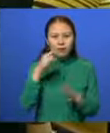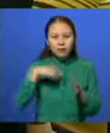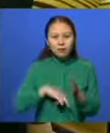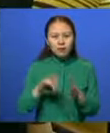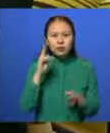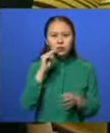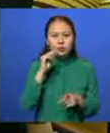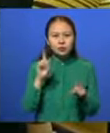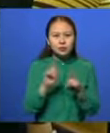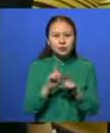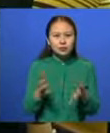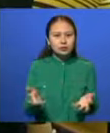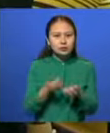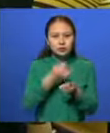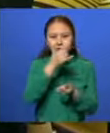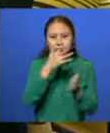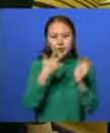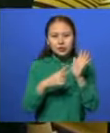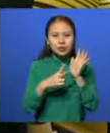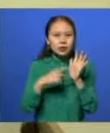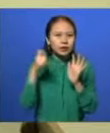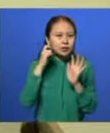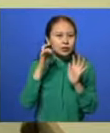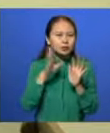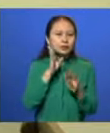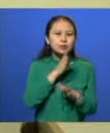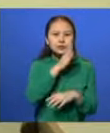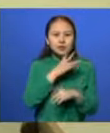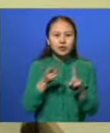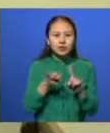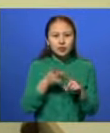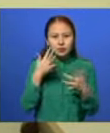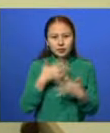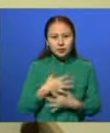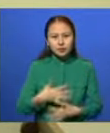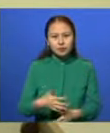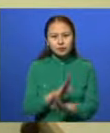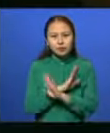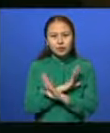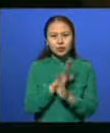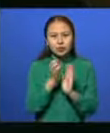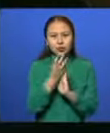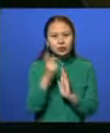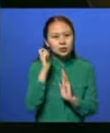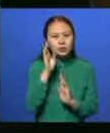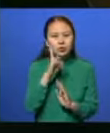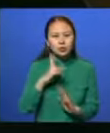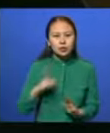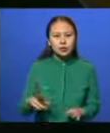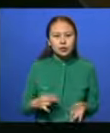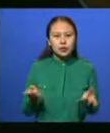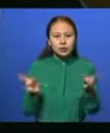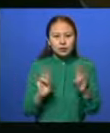ер баланы да аман алып қала алмады. Бұл 37 жастағы келіншектің екінші жүктілігі болатын. Марқұмның артында 14 жастағы қызы